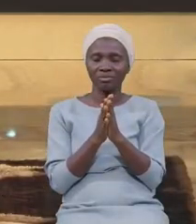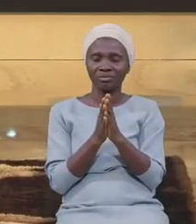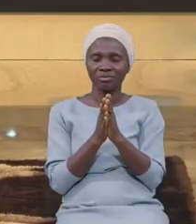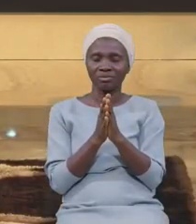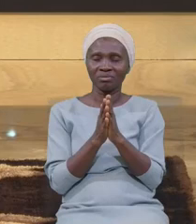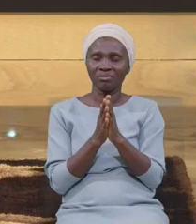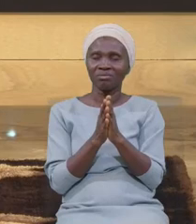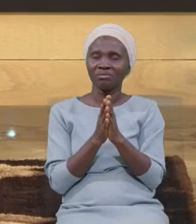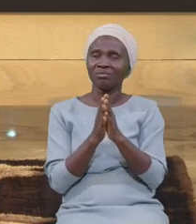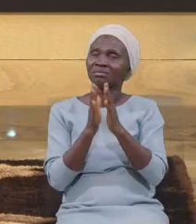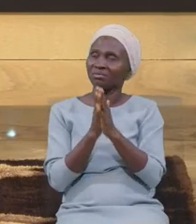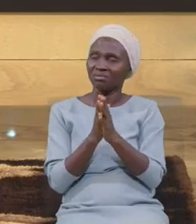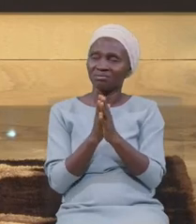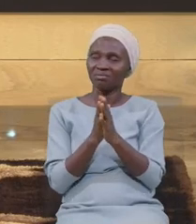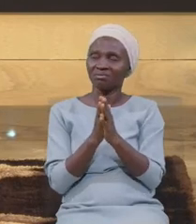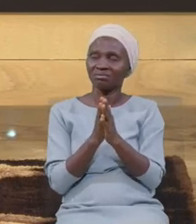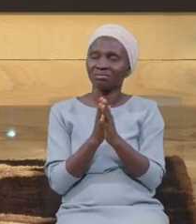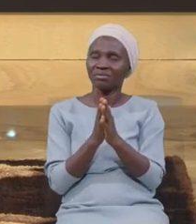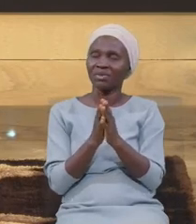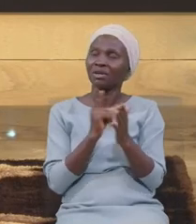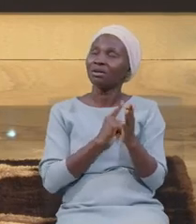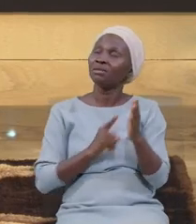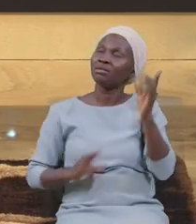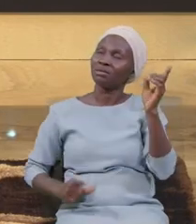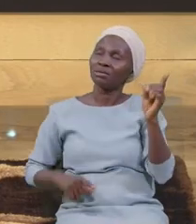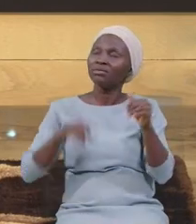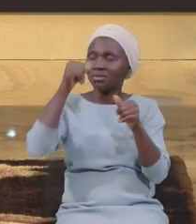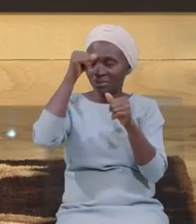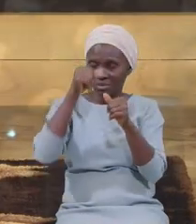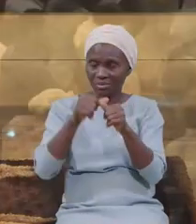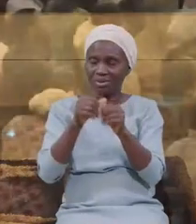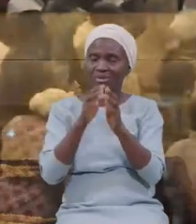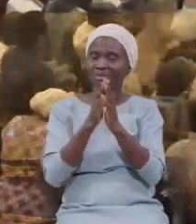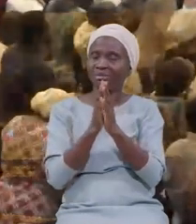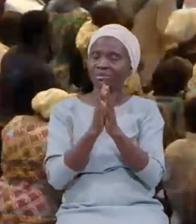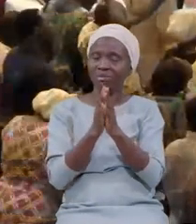Seigneur, souviens-toi de notre pays.